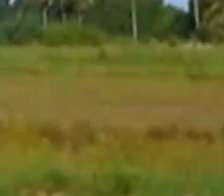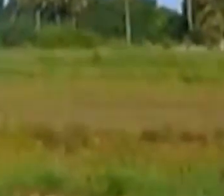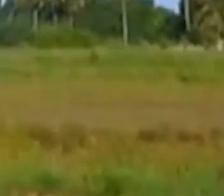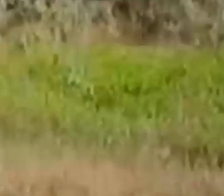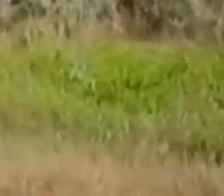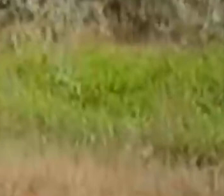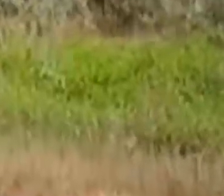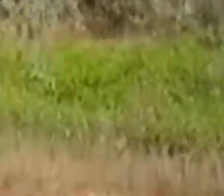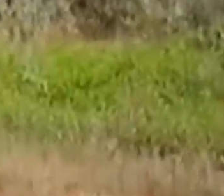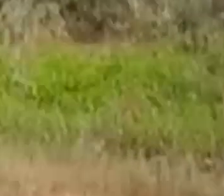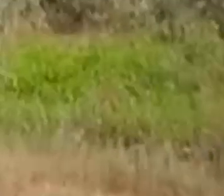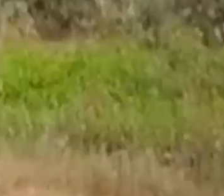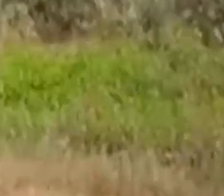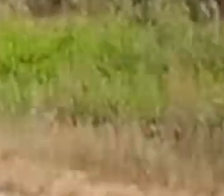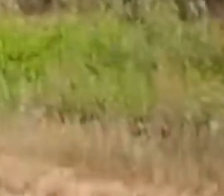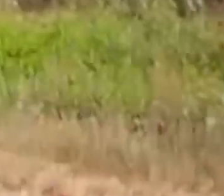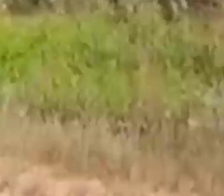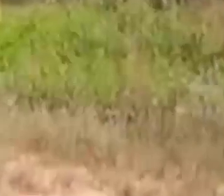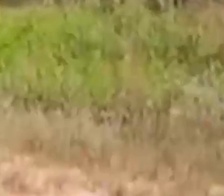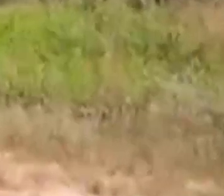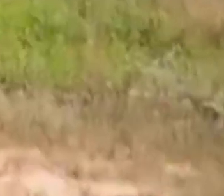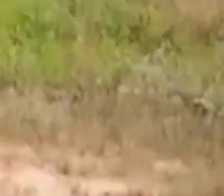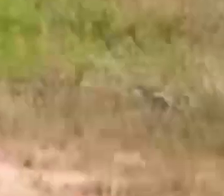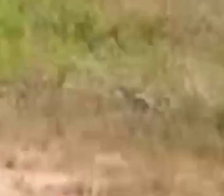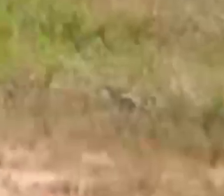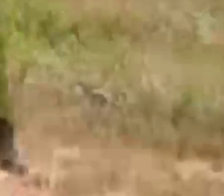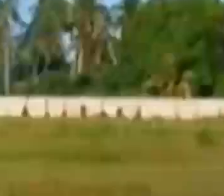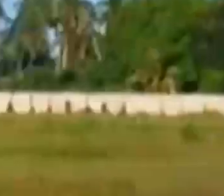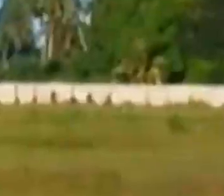lililopo Kiashanga kaskazini Unguja.